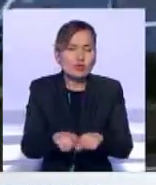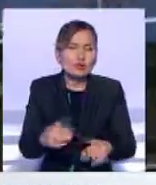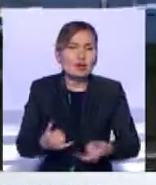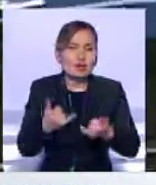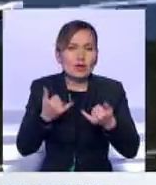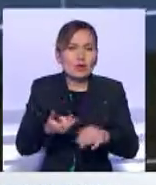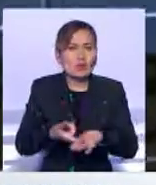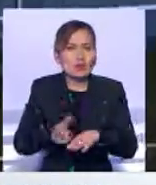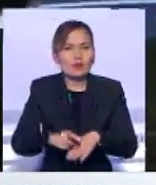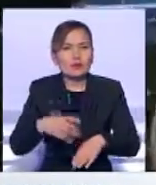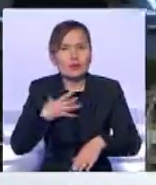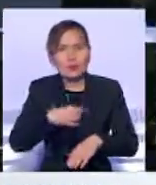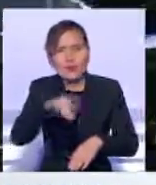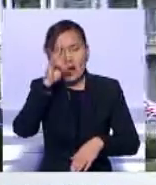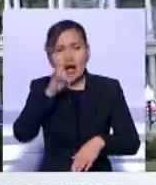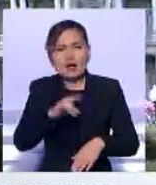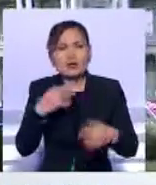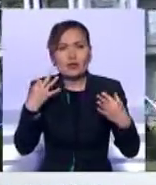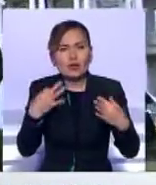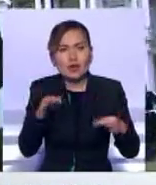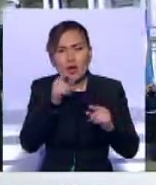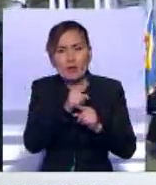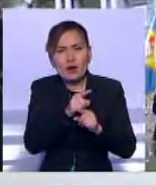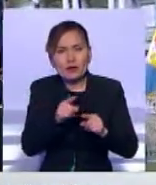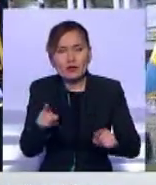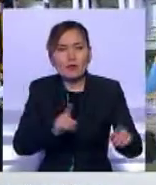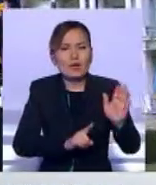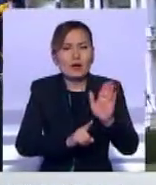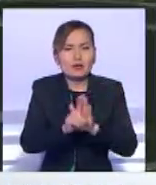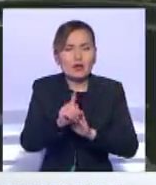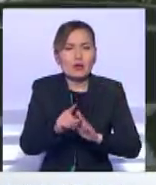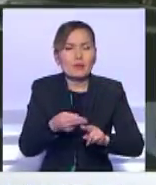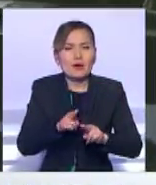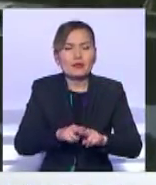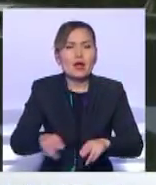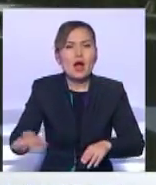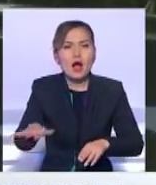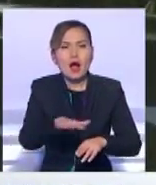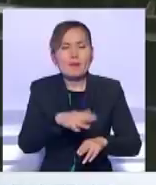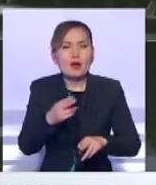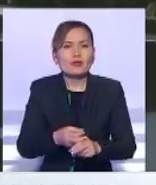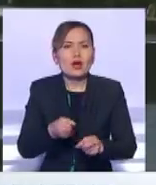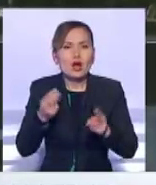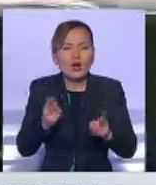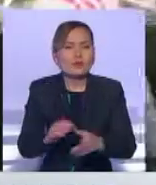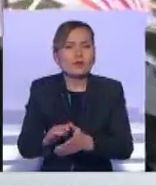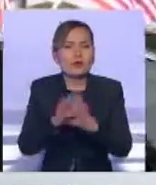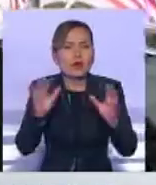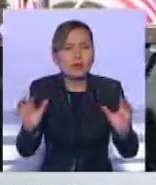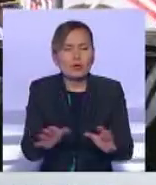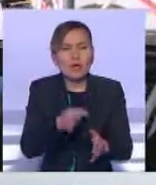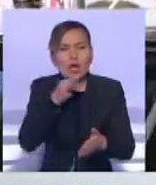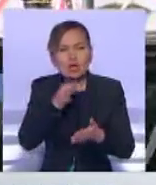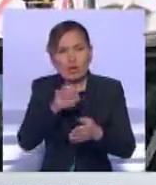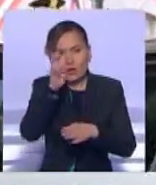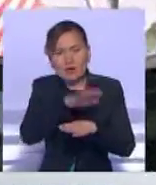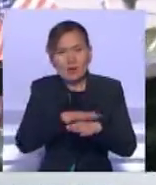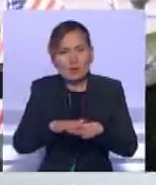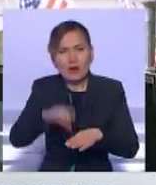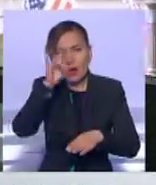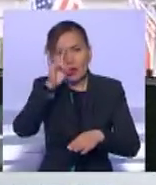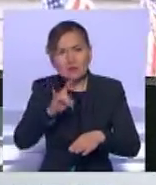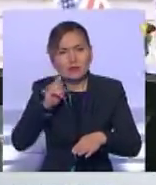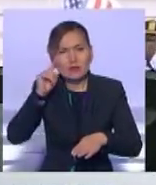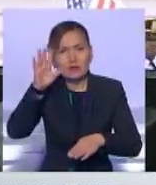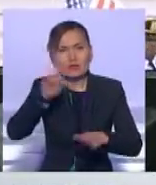өзіндік мәні бар, себебі Қазақстан тәуелсіздік алған жылдардан бастап аймақтық қауіпсіздікке қатысты бірқатар мәселелерге жауапты мемлекет ретінде өзін таныта